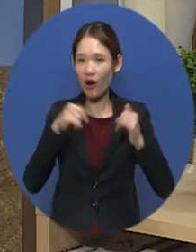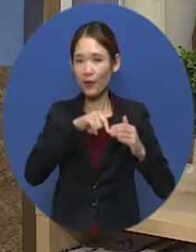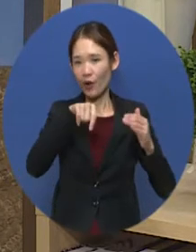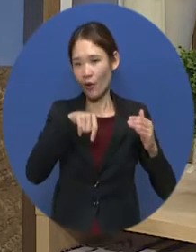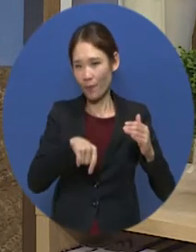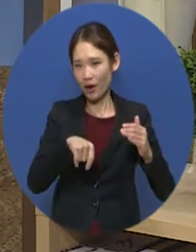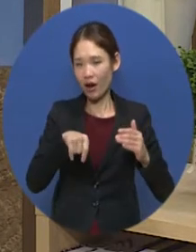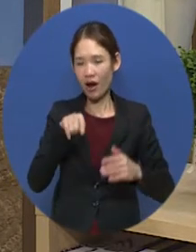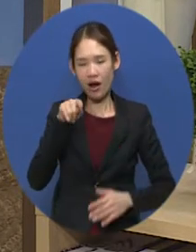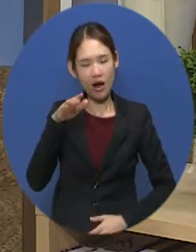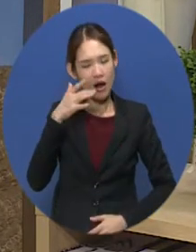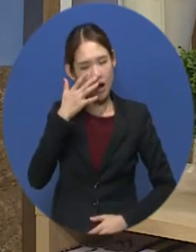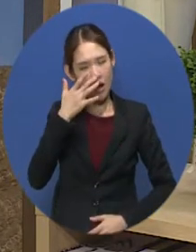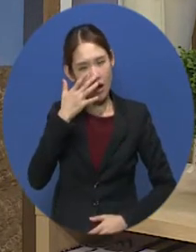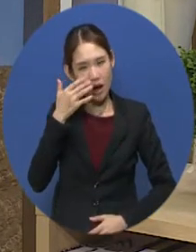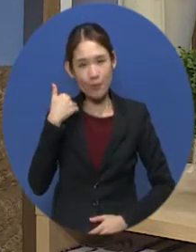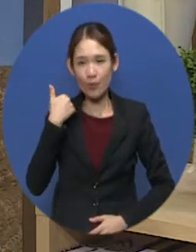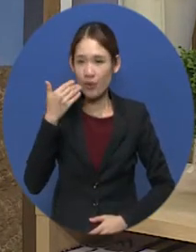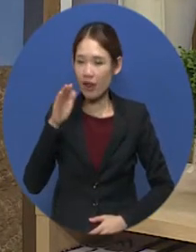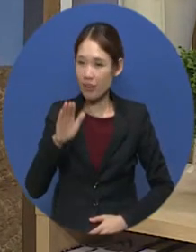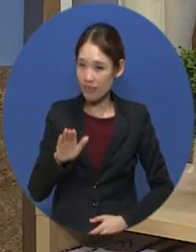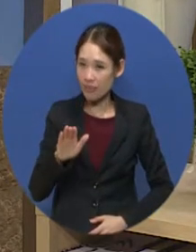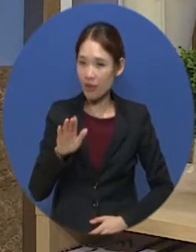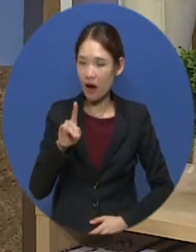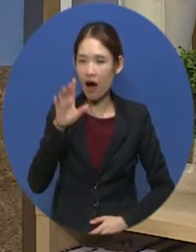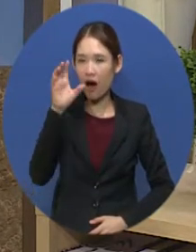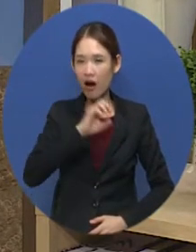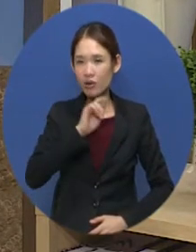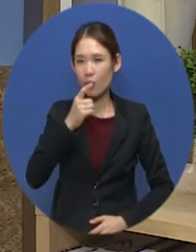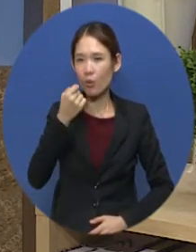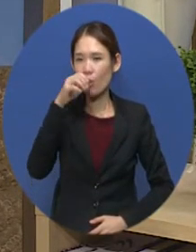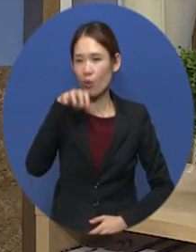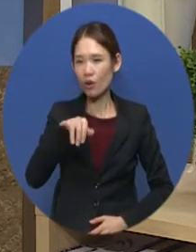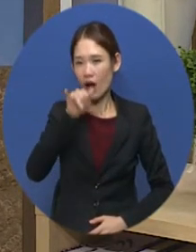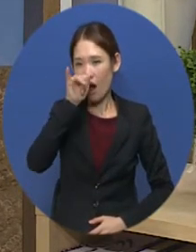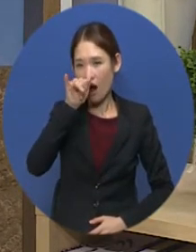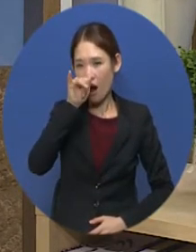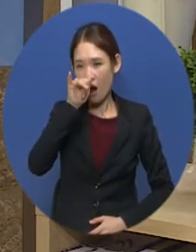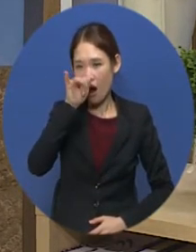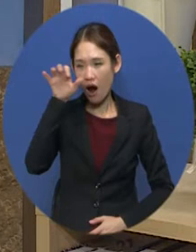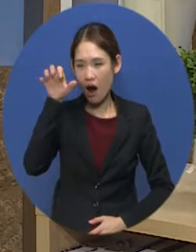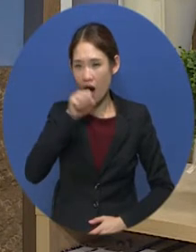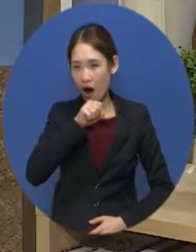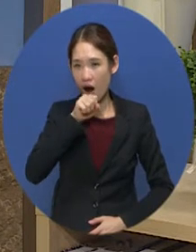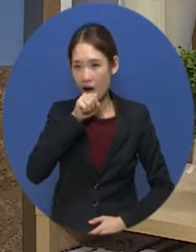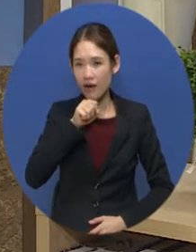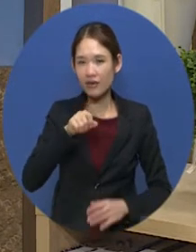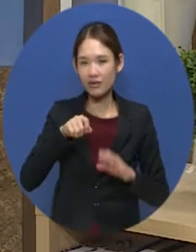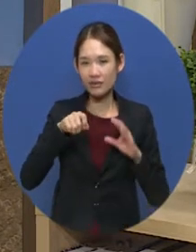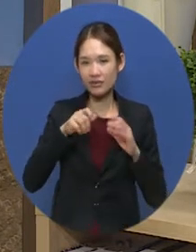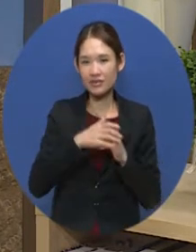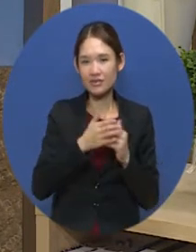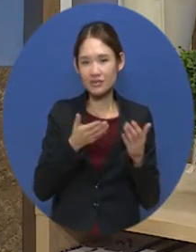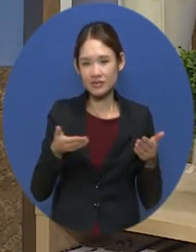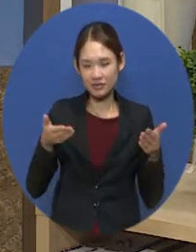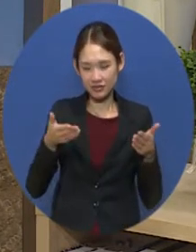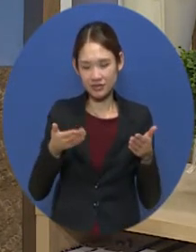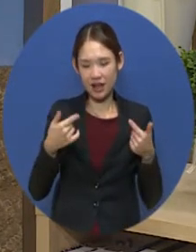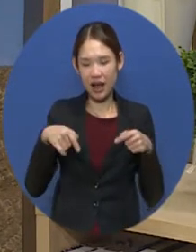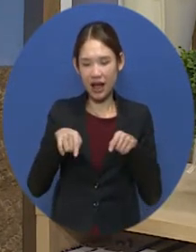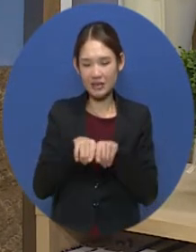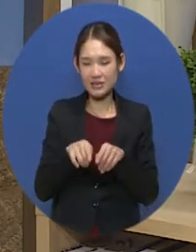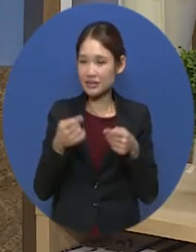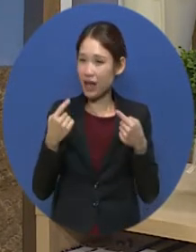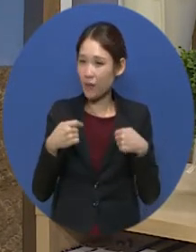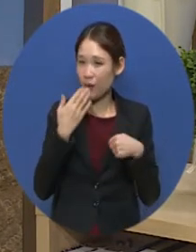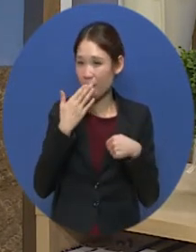중에서도 몰랐다가 아 저런 곳이 있구나 하면서 또 이 차려진 밥상에 네, 네. 드시러 오는